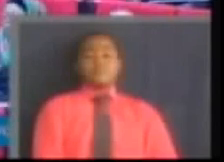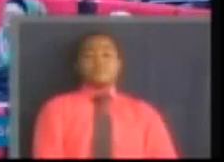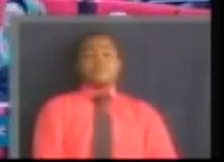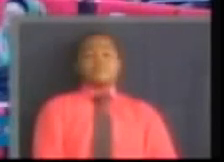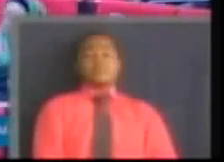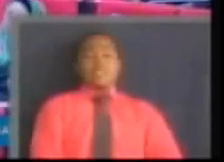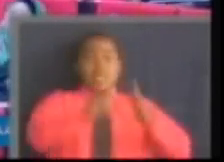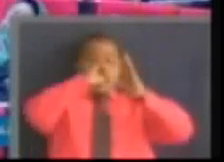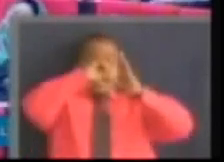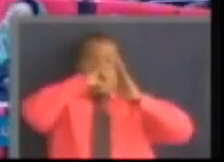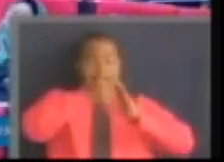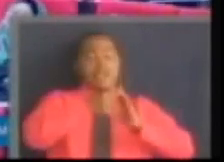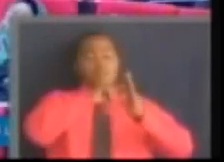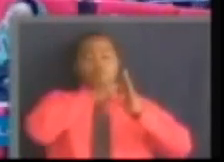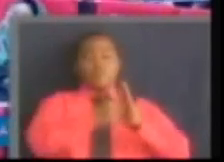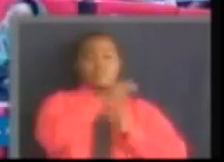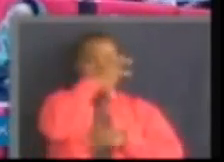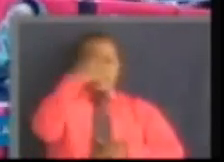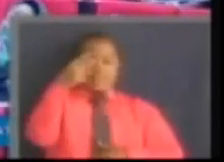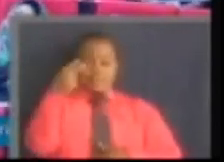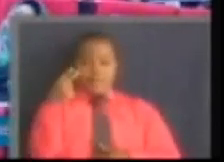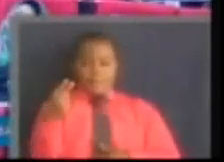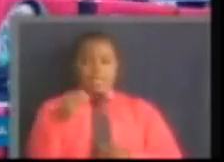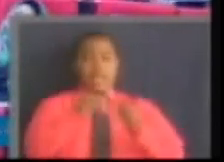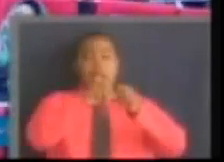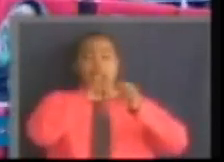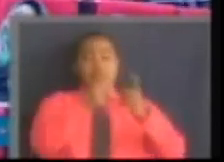kanuni ya 32, lakini nikili kwamba